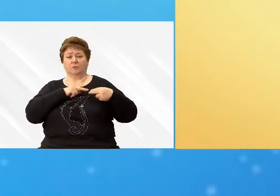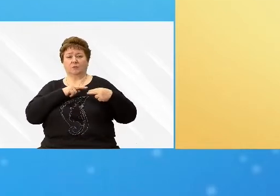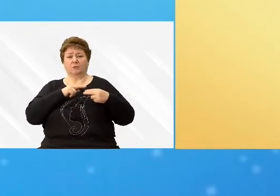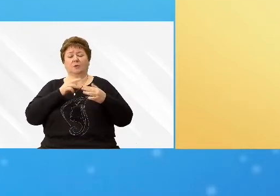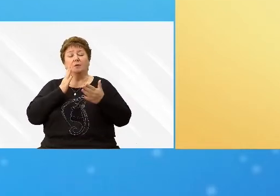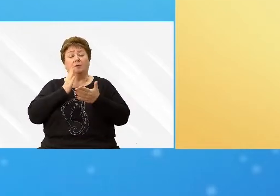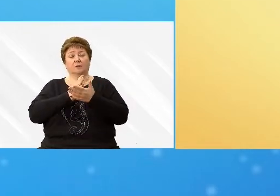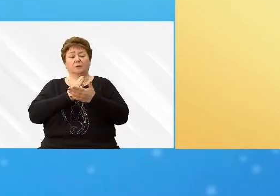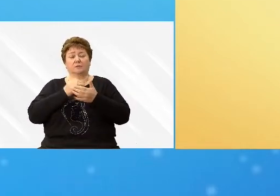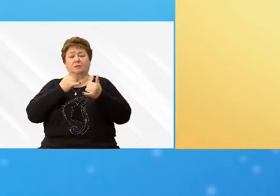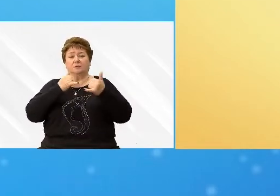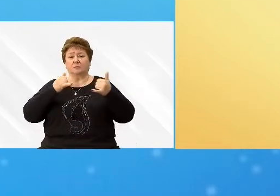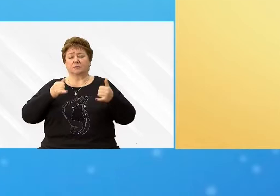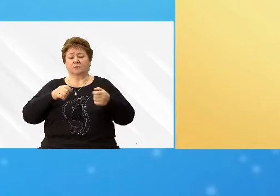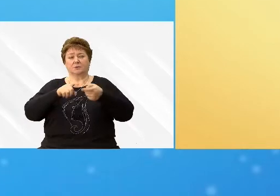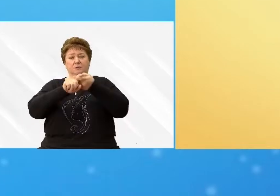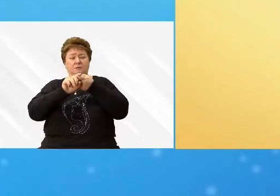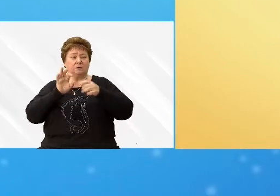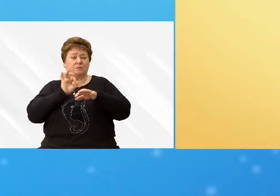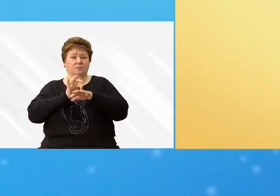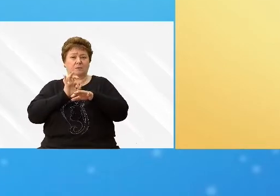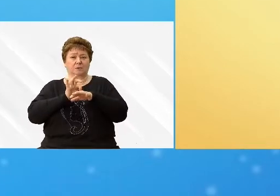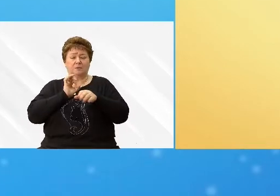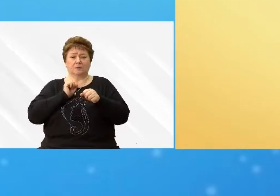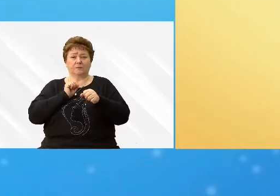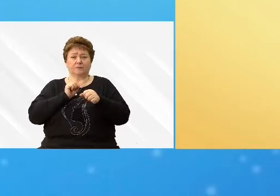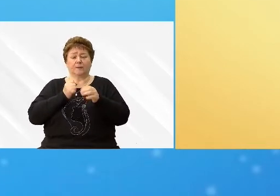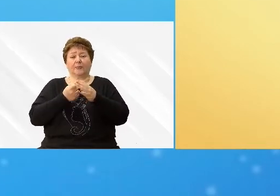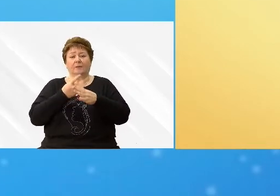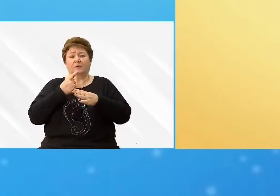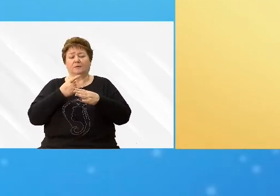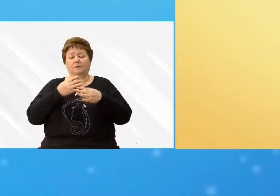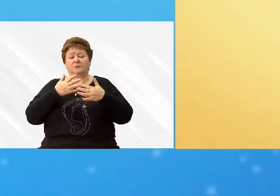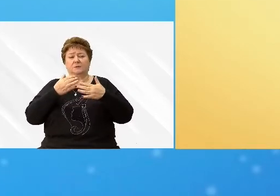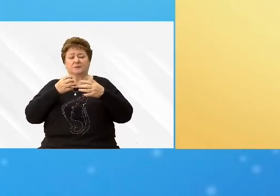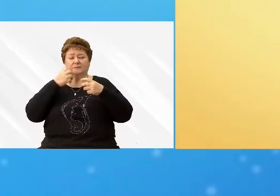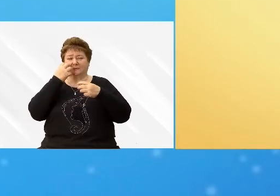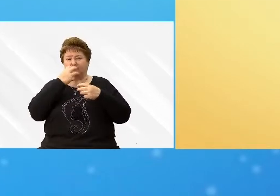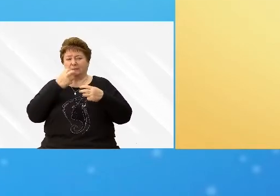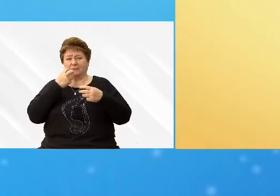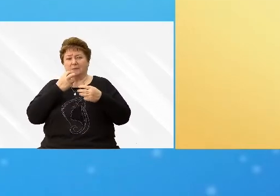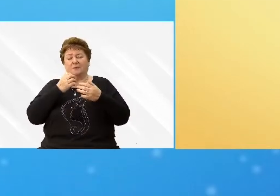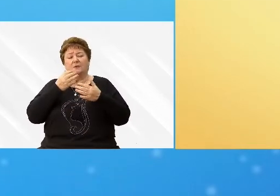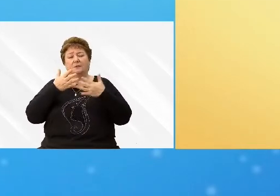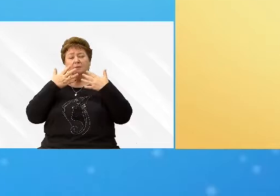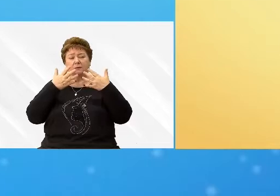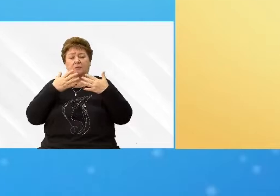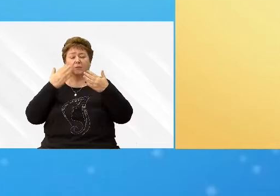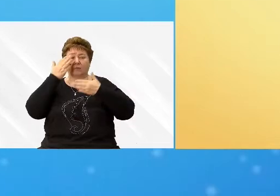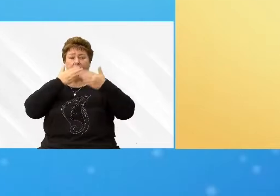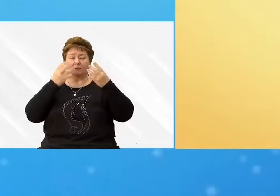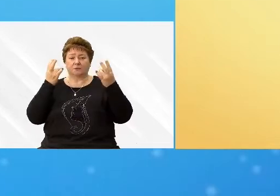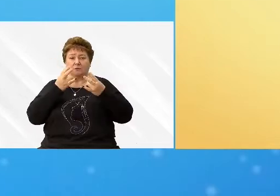средой для размножения болезнетворных бактерий появляется неприятный запах умываться